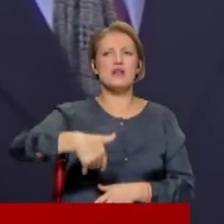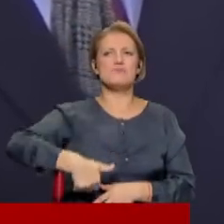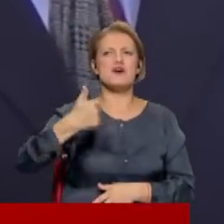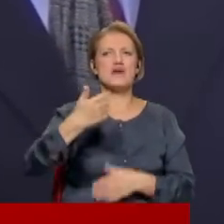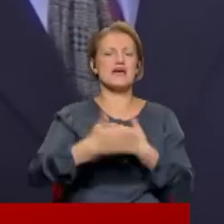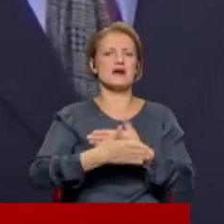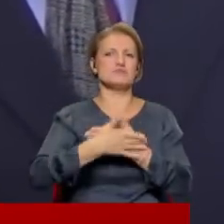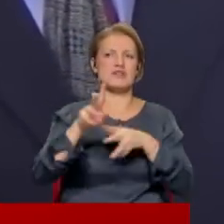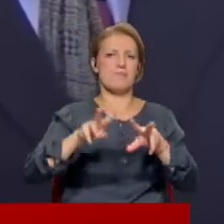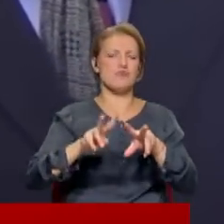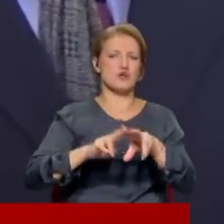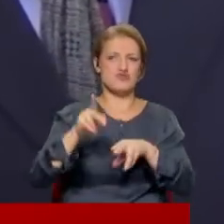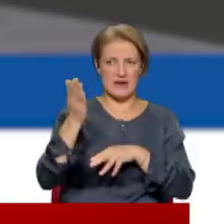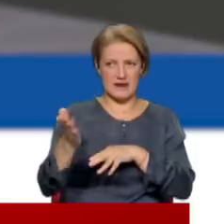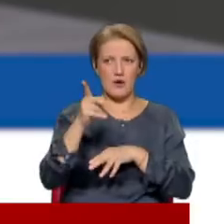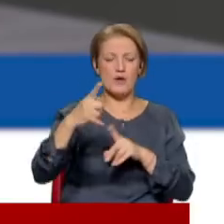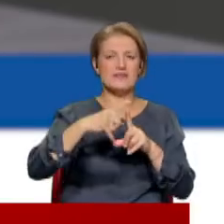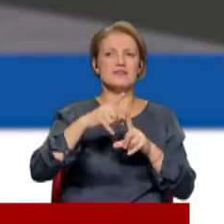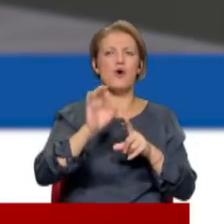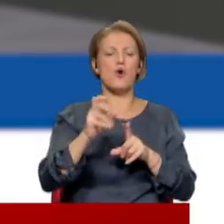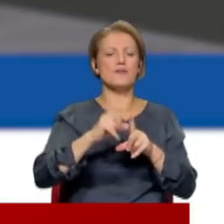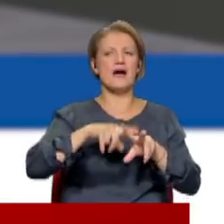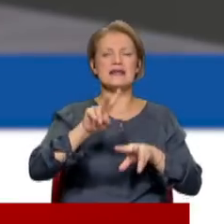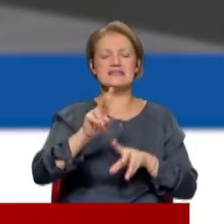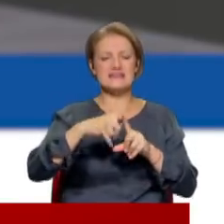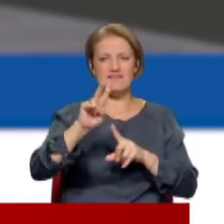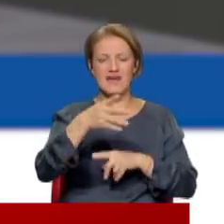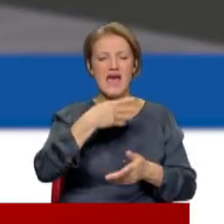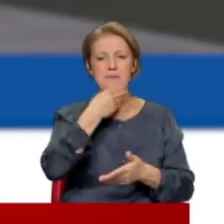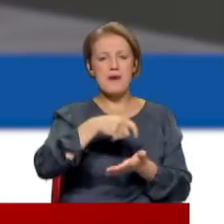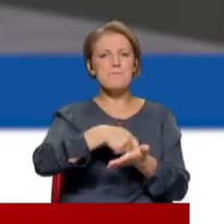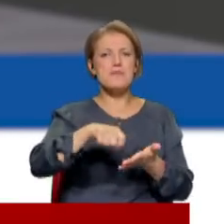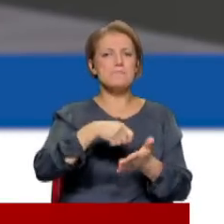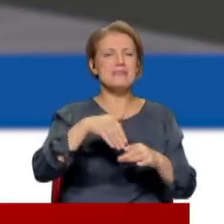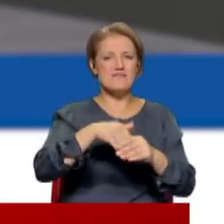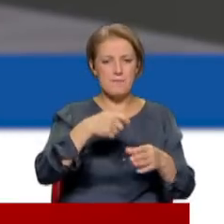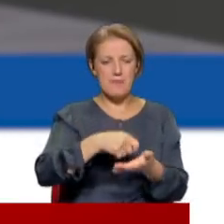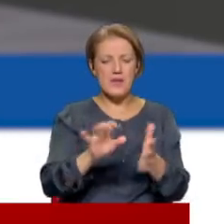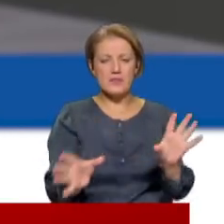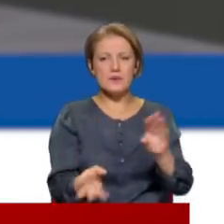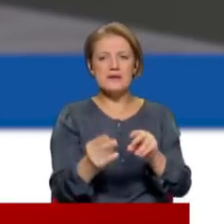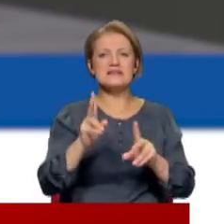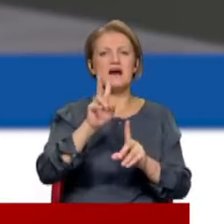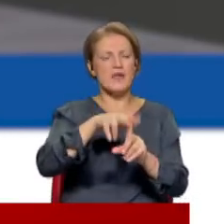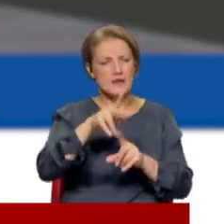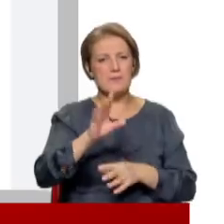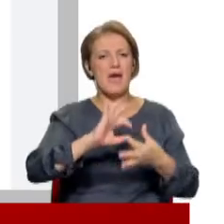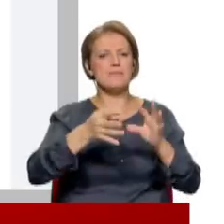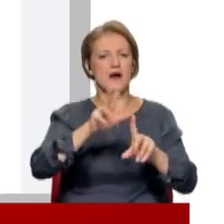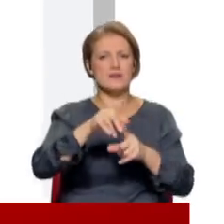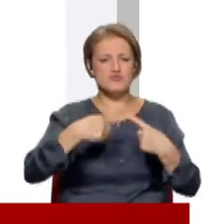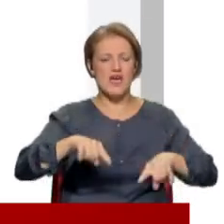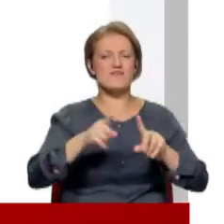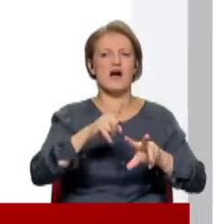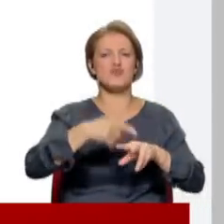Başkan Yardımcısı Mahmut Kaçar. Oda TV Mahmut Kaçar'ın emekli milletvekili maaşı da dahil ziraat katılım, emlak katılım ve